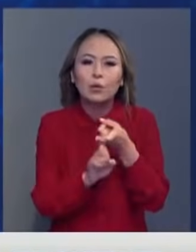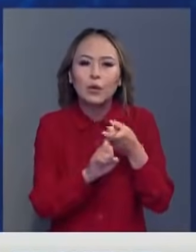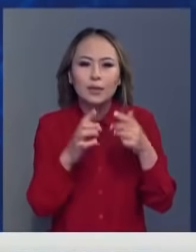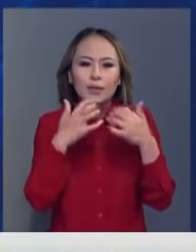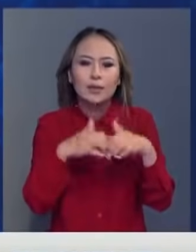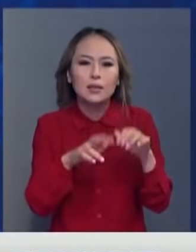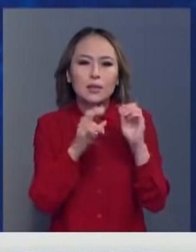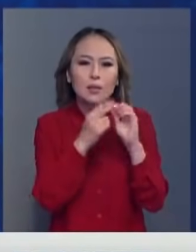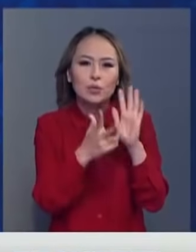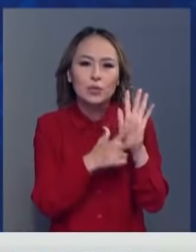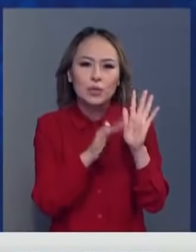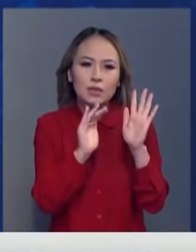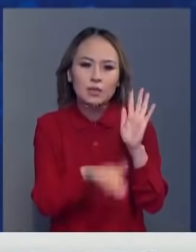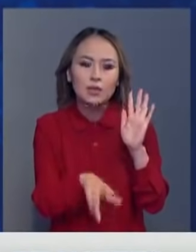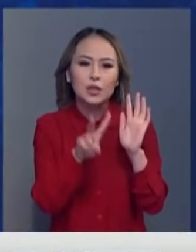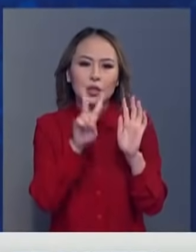вируспен ауырғандардың саны